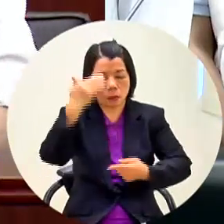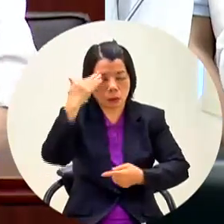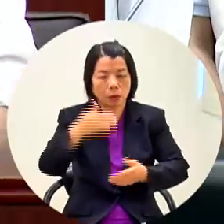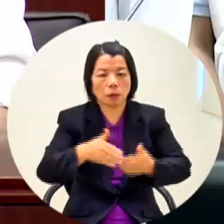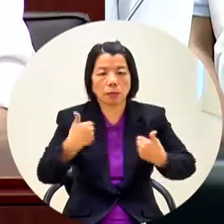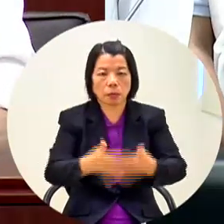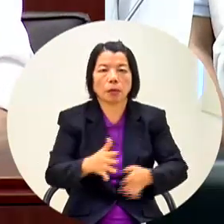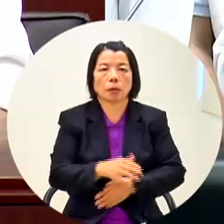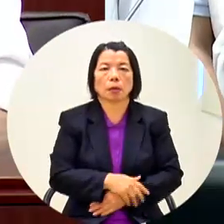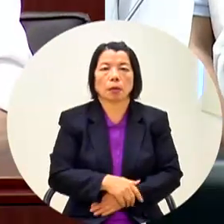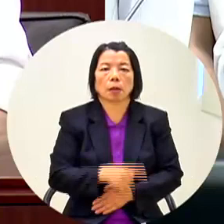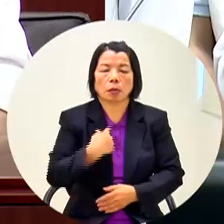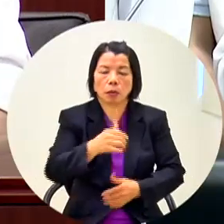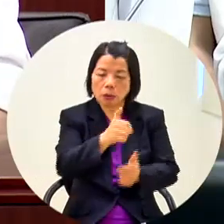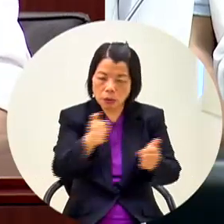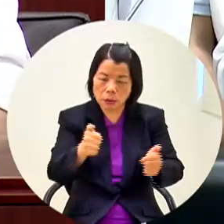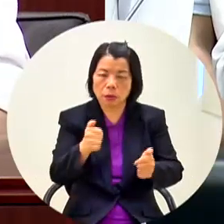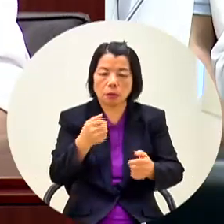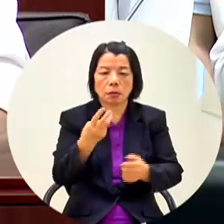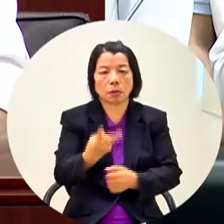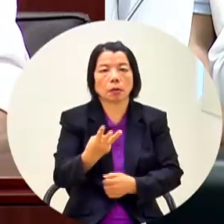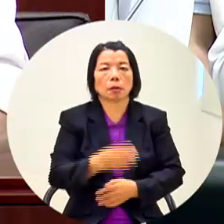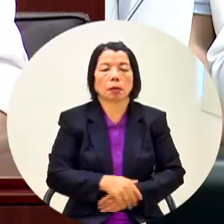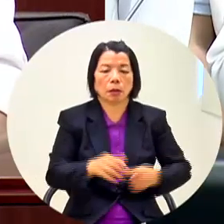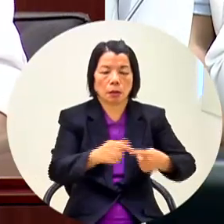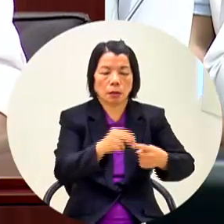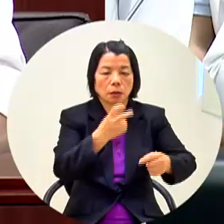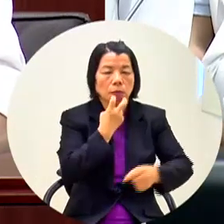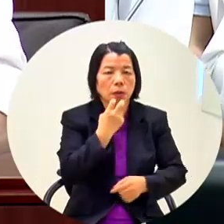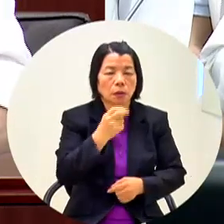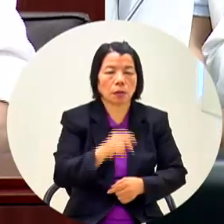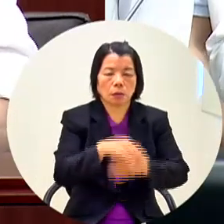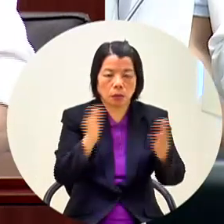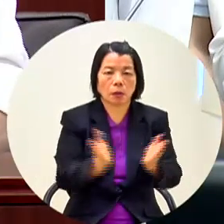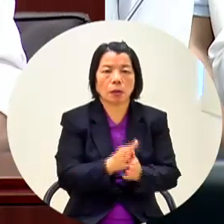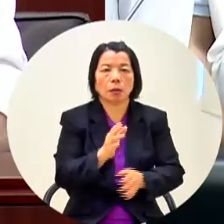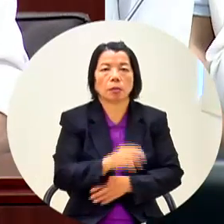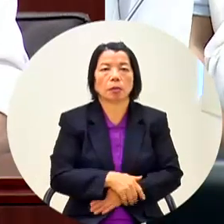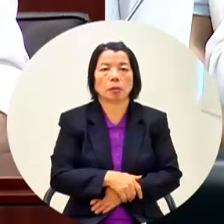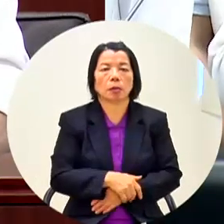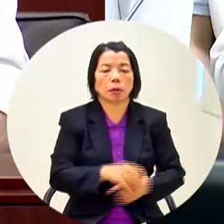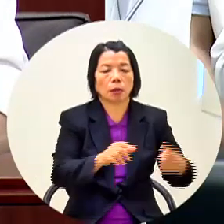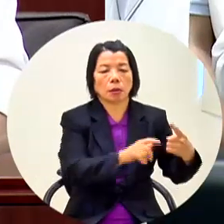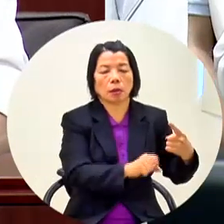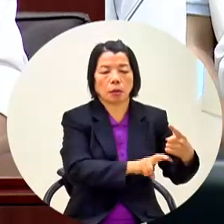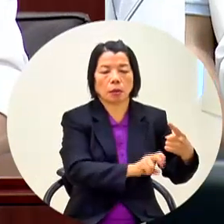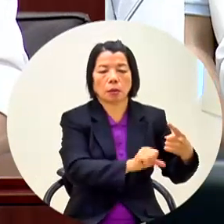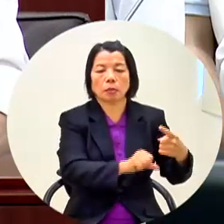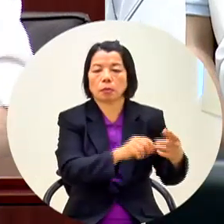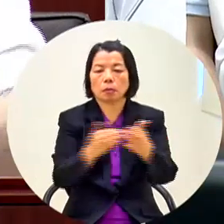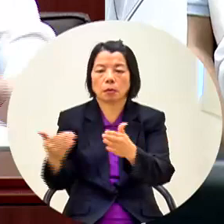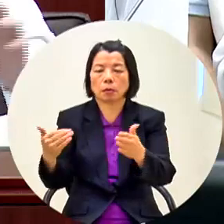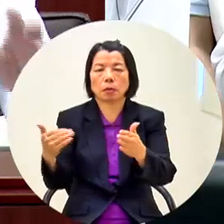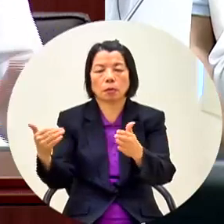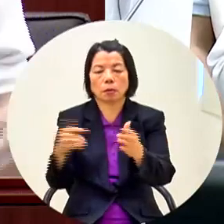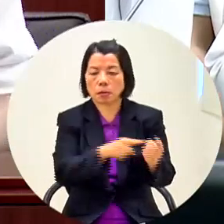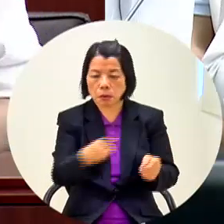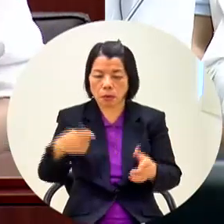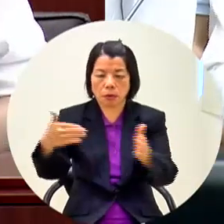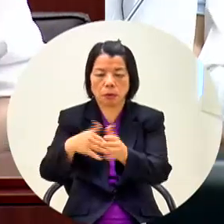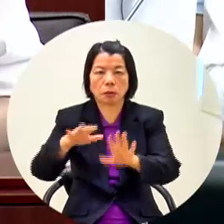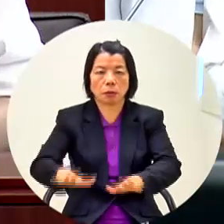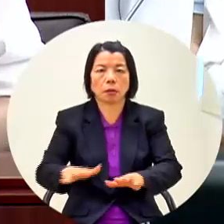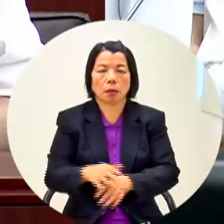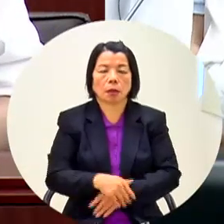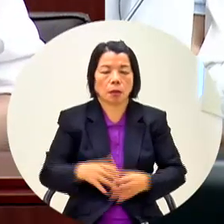我先提出三个感谢，感谢中央在整个从1月25号到现在，全国指